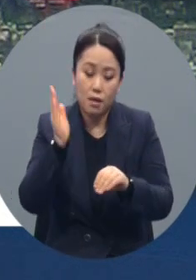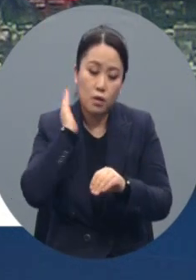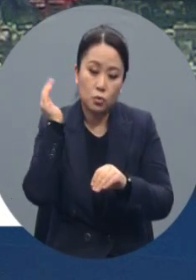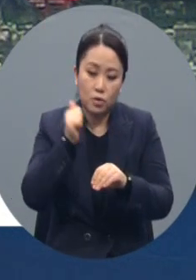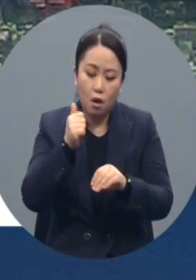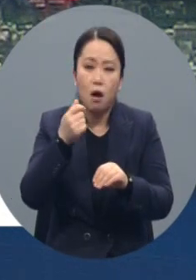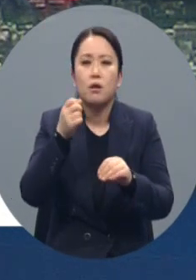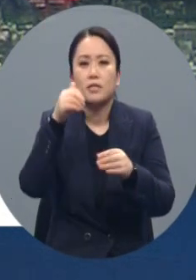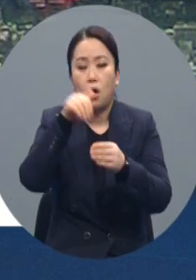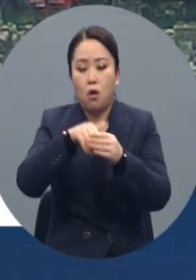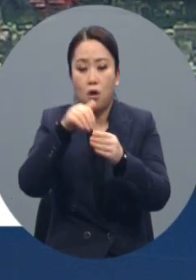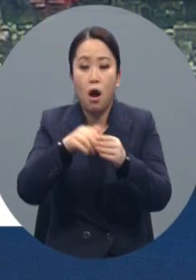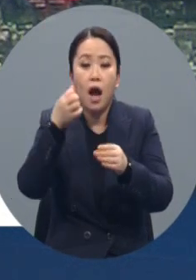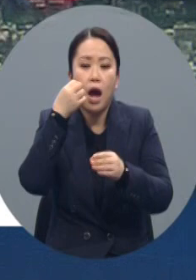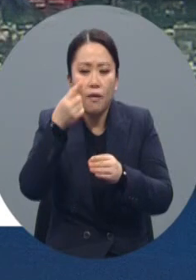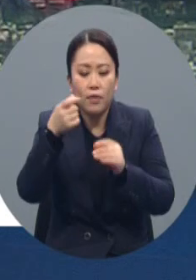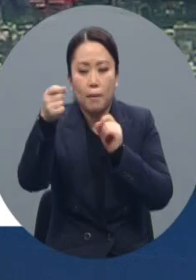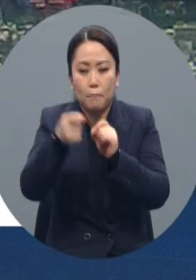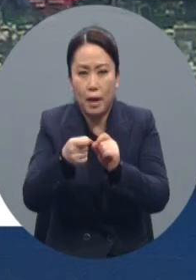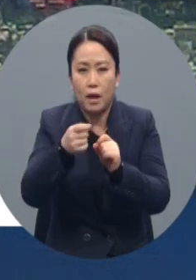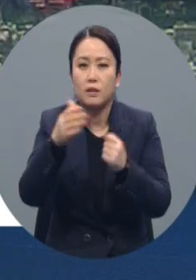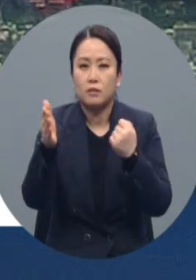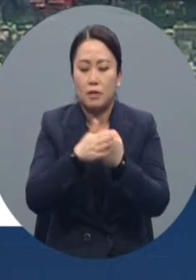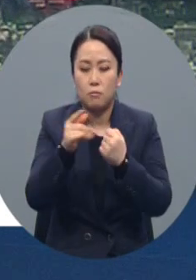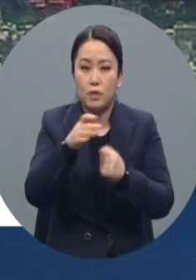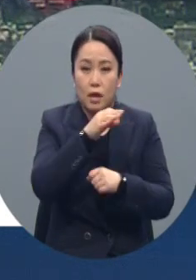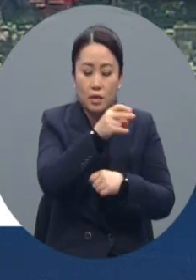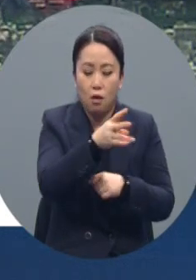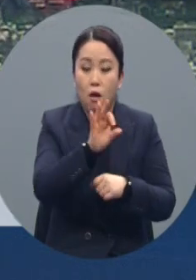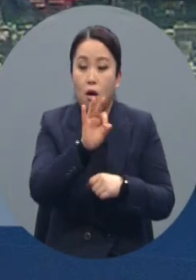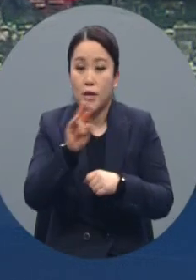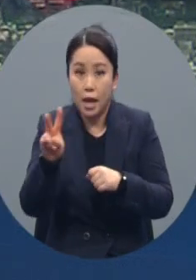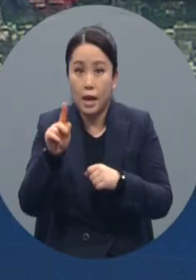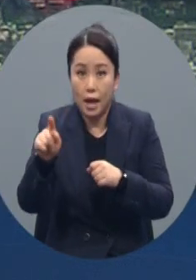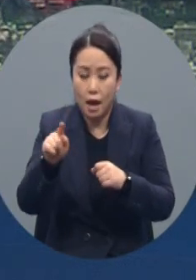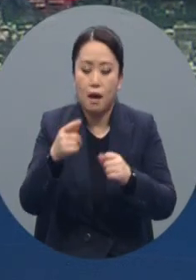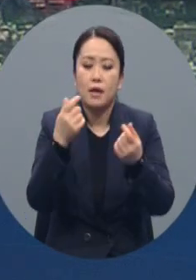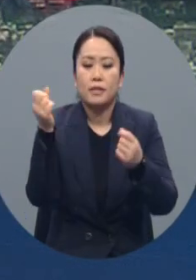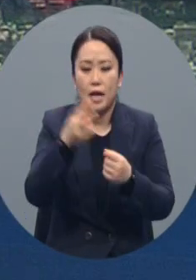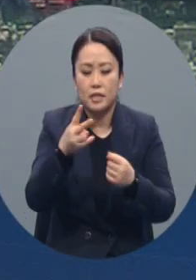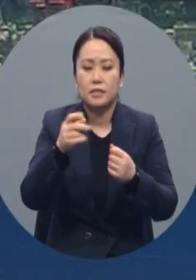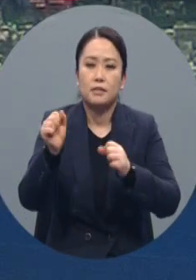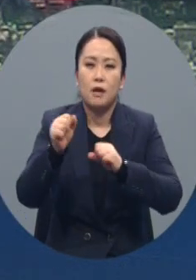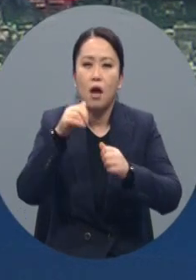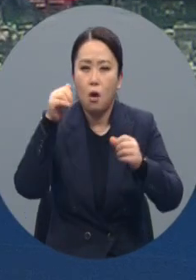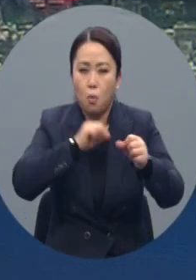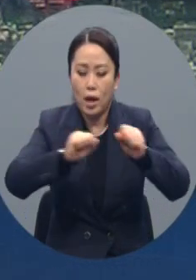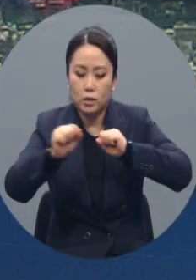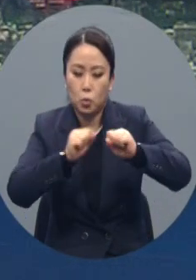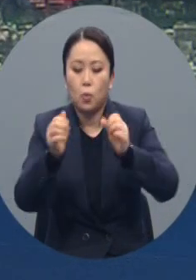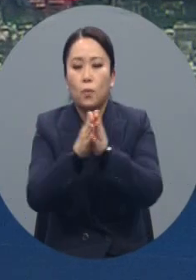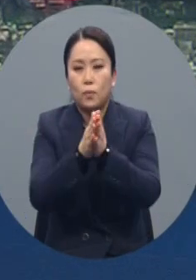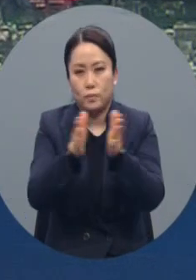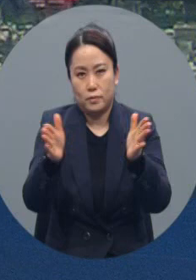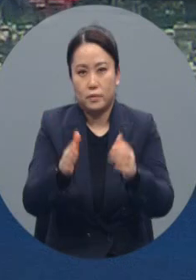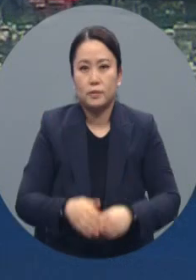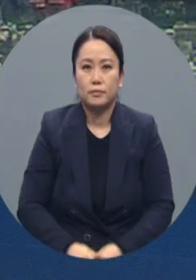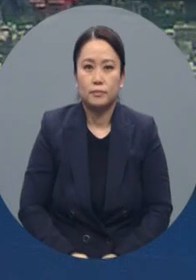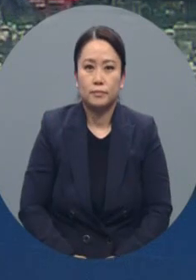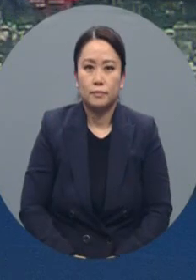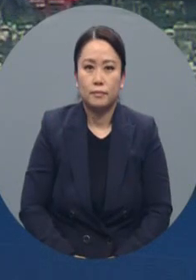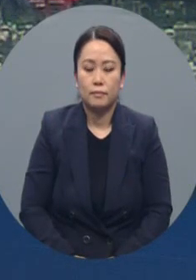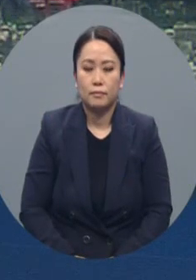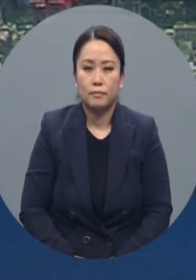한 달여 앞으로 다가오자 여야가 다시 설 명절 밥상머리 민심 잡기 경쟁에 나섰습니다. 박준호 기자입니다.